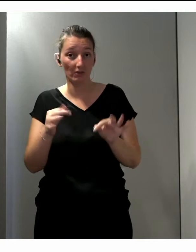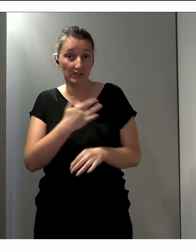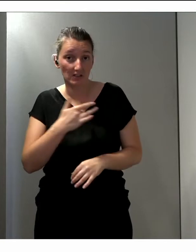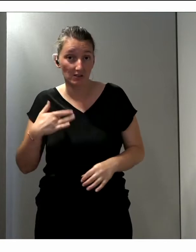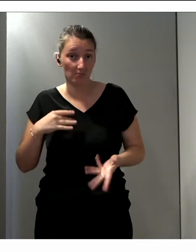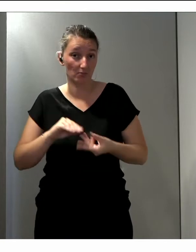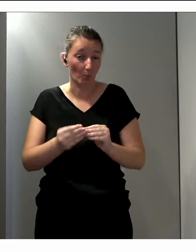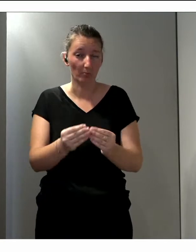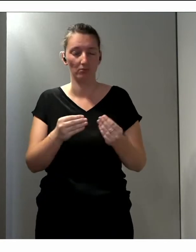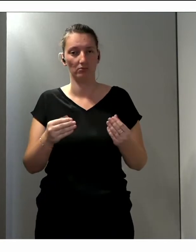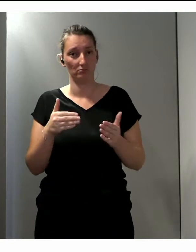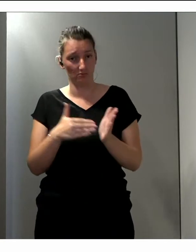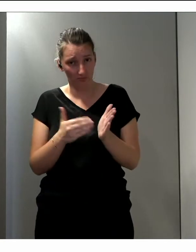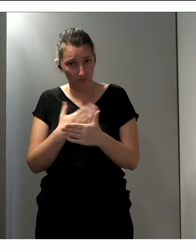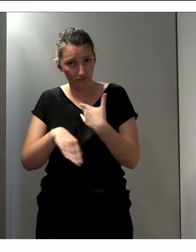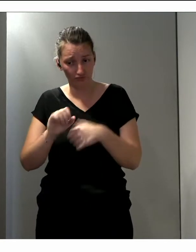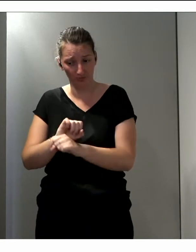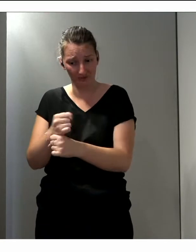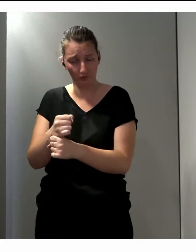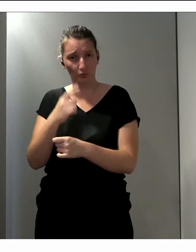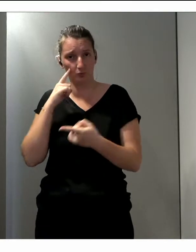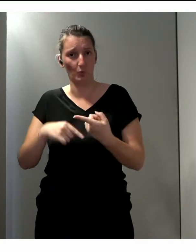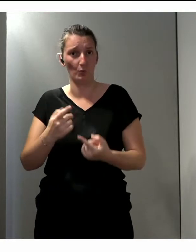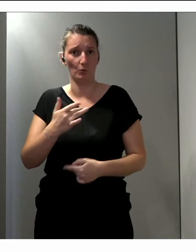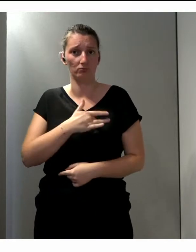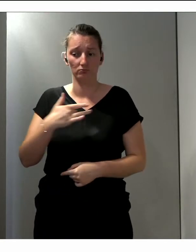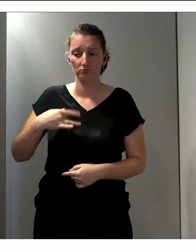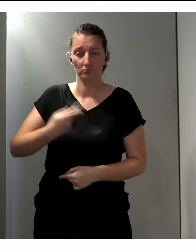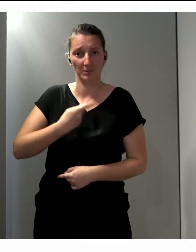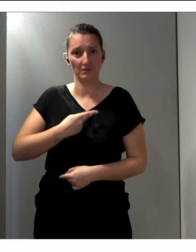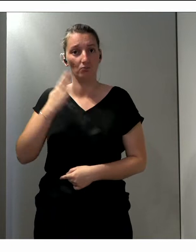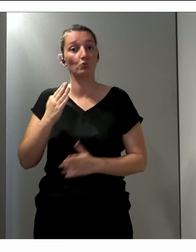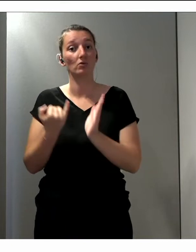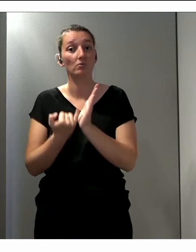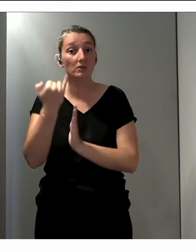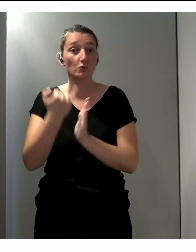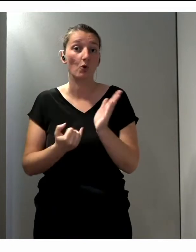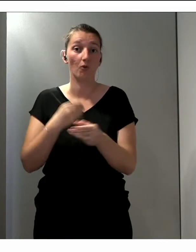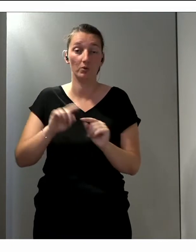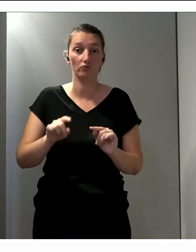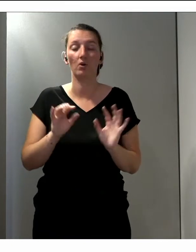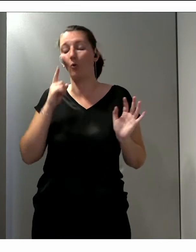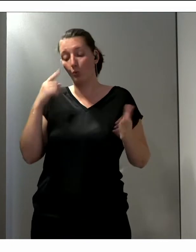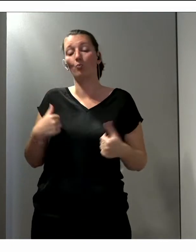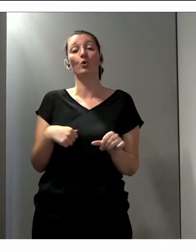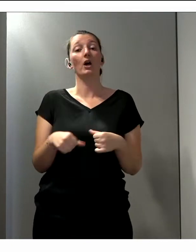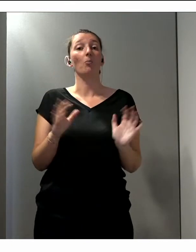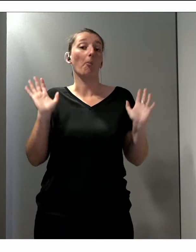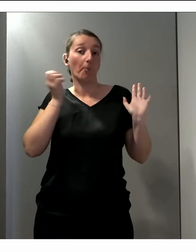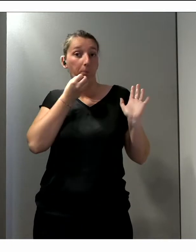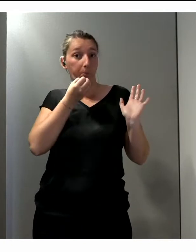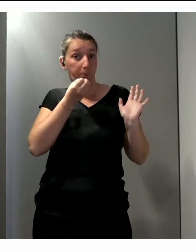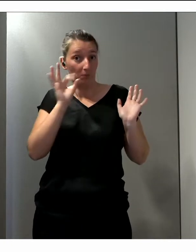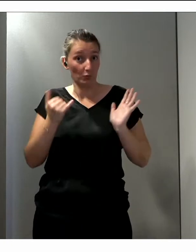a encore des services médicaux dans les prisons qui sont accessibles à l'étage où il faut prendre un ascenseur. Alors, les prisons modernes, effectivement, ont un ascenseur. Les prisons plus